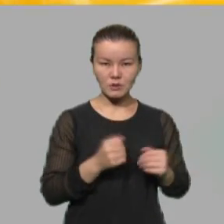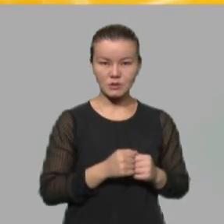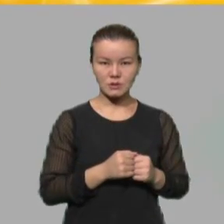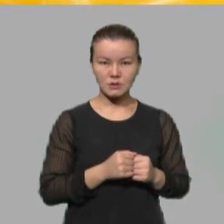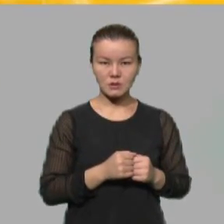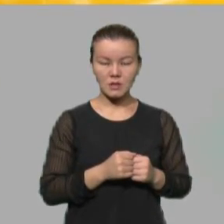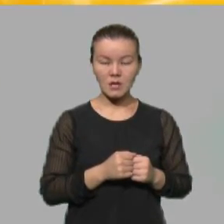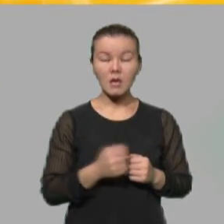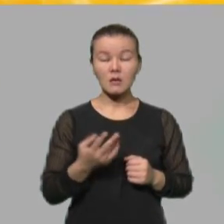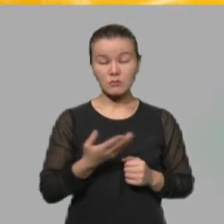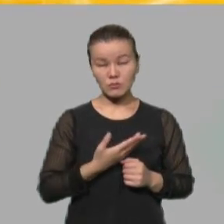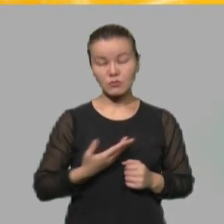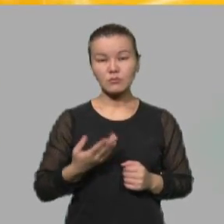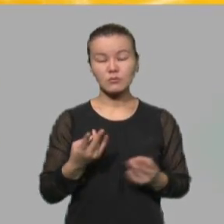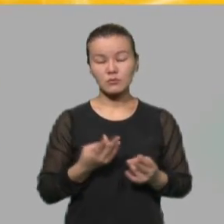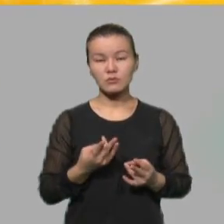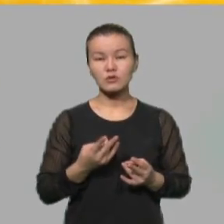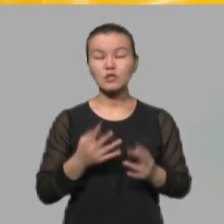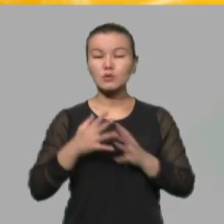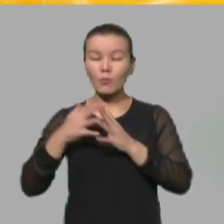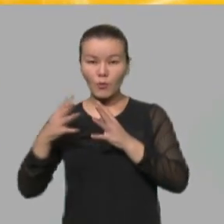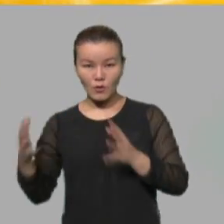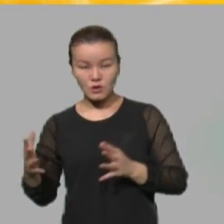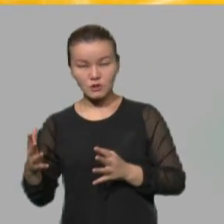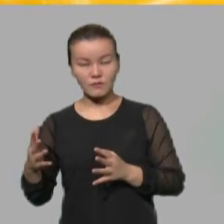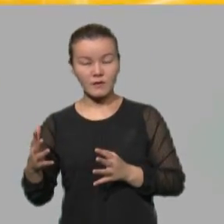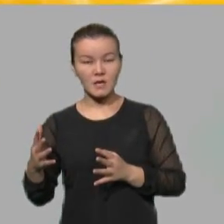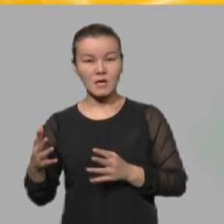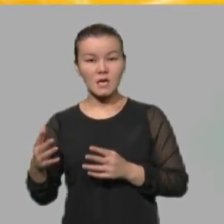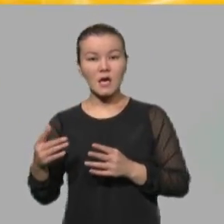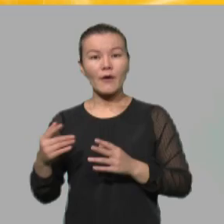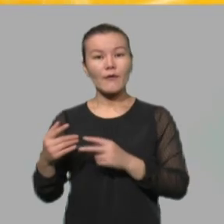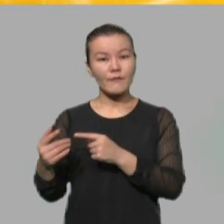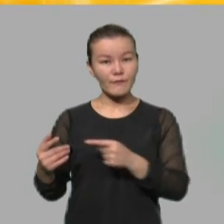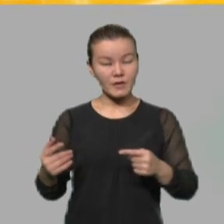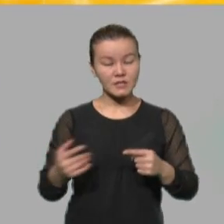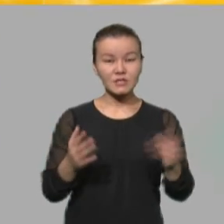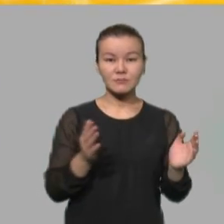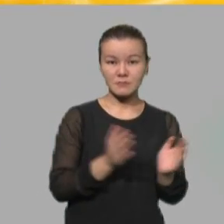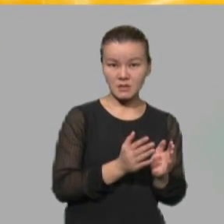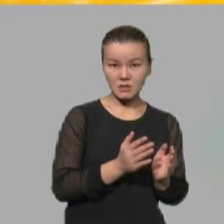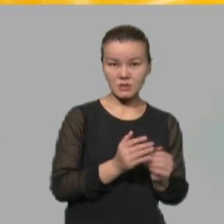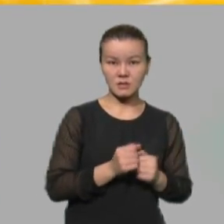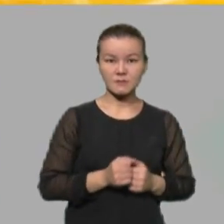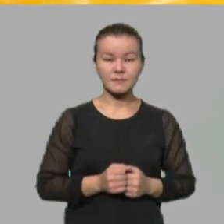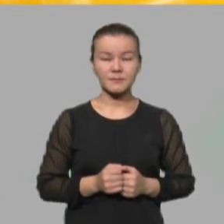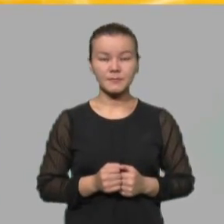больше, нам нужно из большего числа вычесть меньшее.